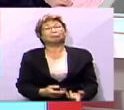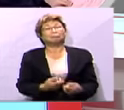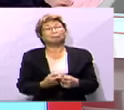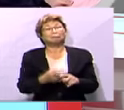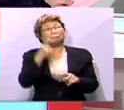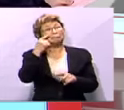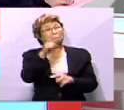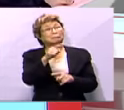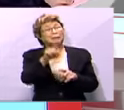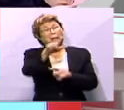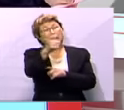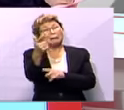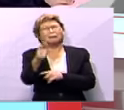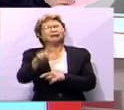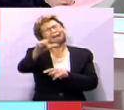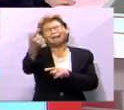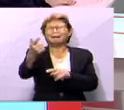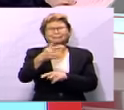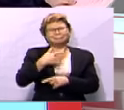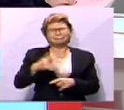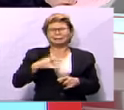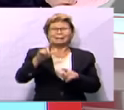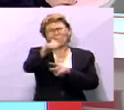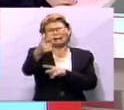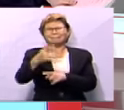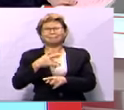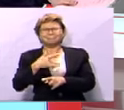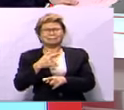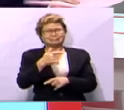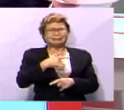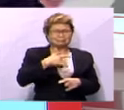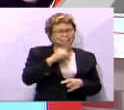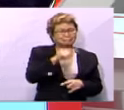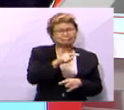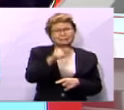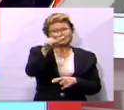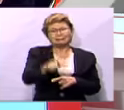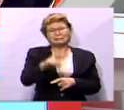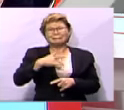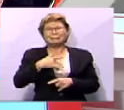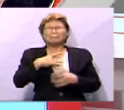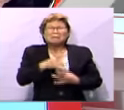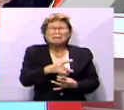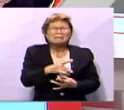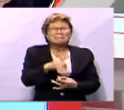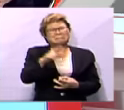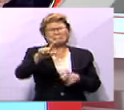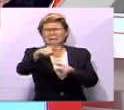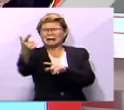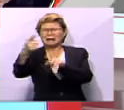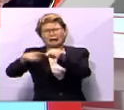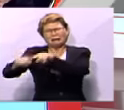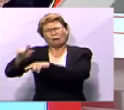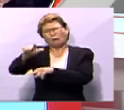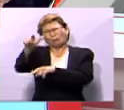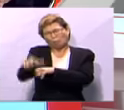Belalang, lain orang, lain ragam. Ya, begitulah perumpamaan yang menggambarkan minat seseorang demi hobi mengumpul